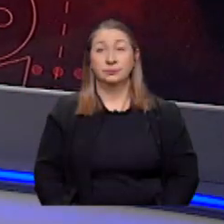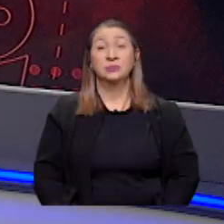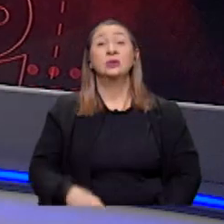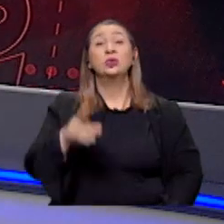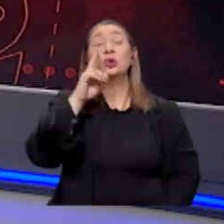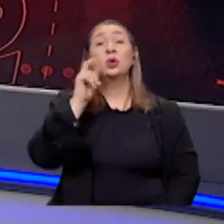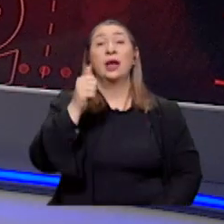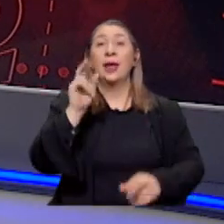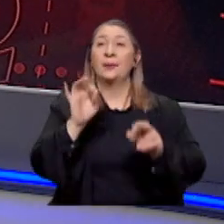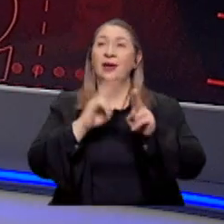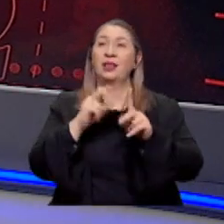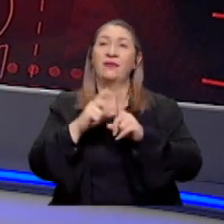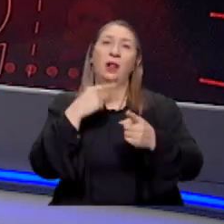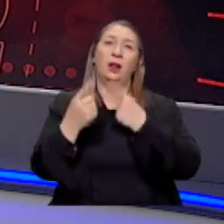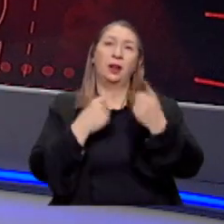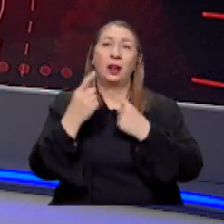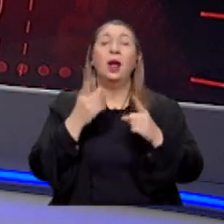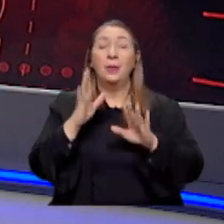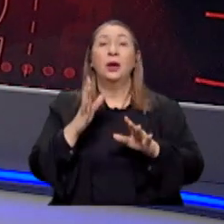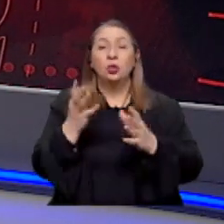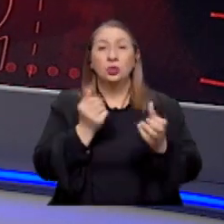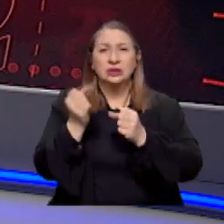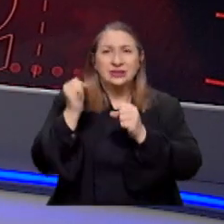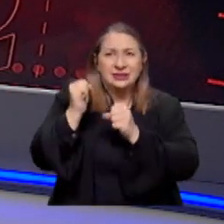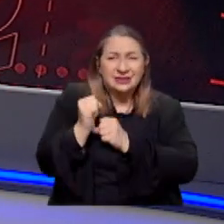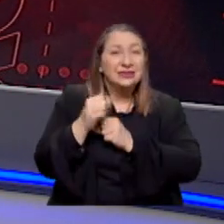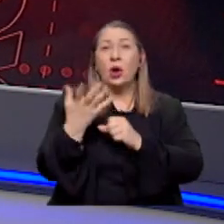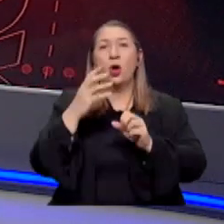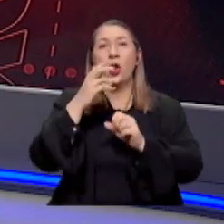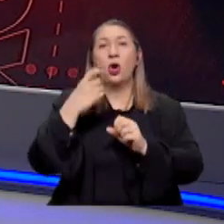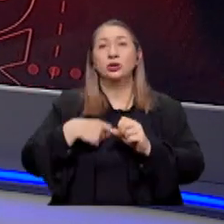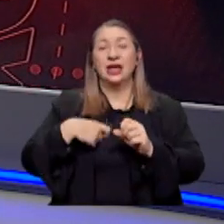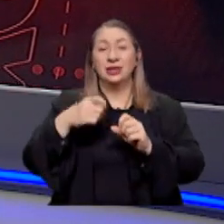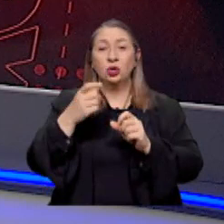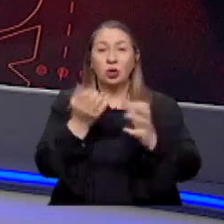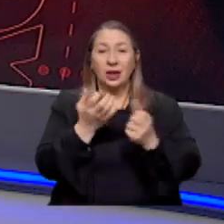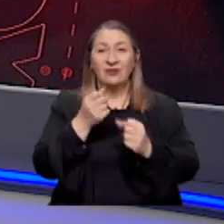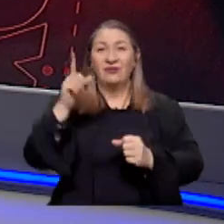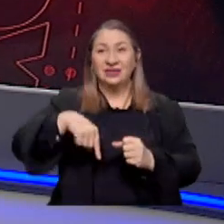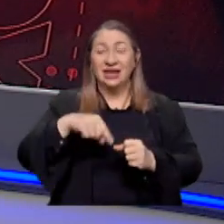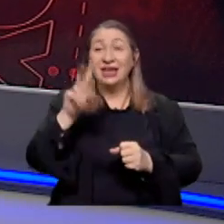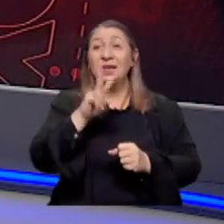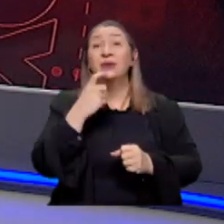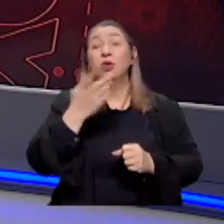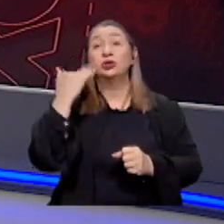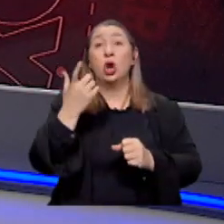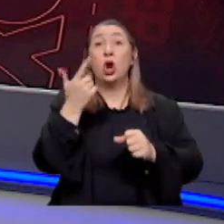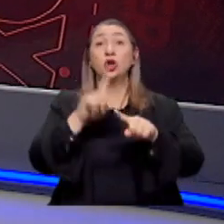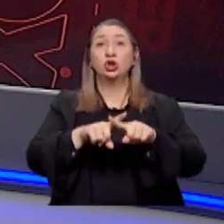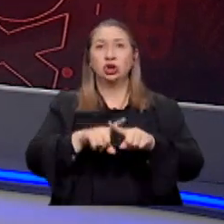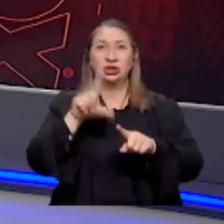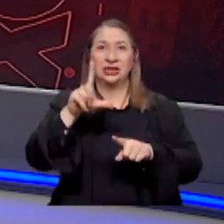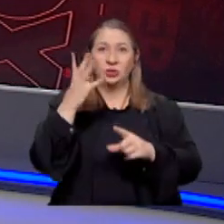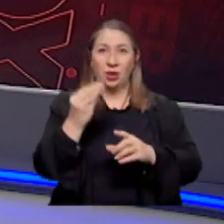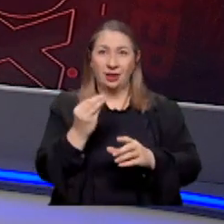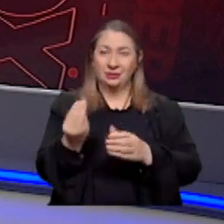Son günlerde hep KDV konuşuluyor ama tüketicinin omzundaki bir diğer yükse özel tüketim vergisi. 20 yıl önce lüks ihtiyaçlar